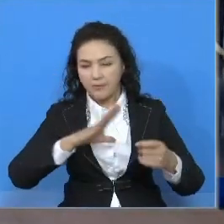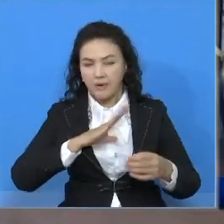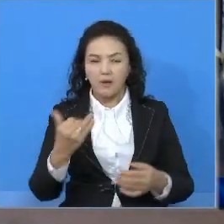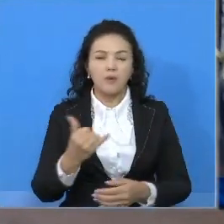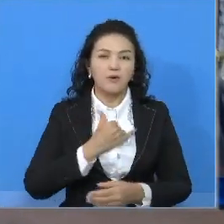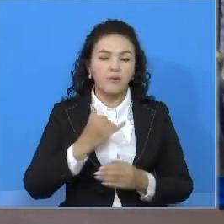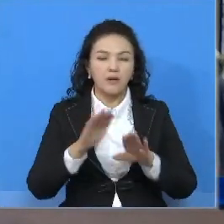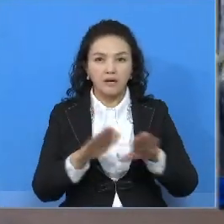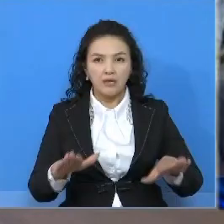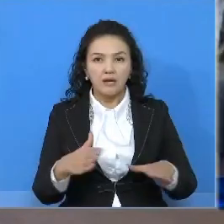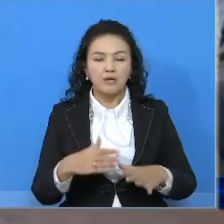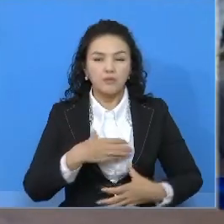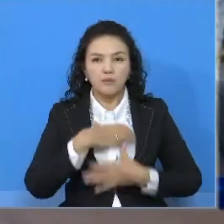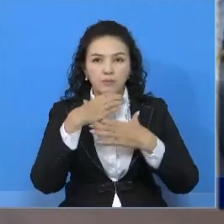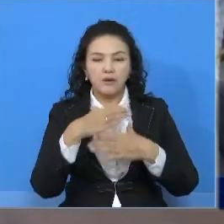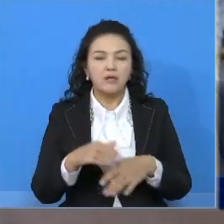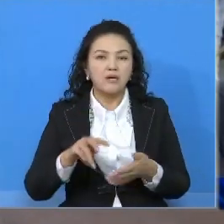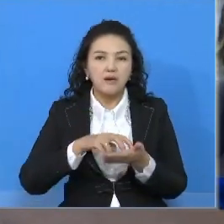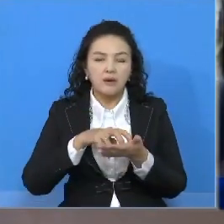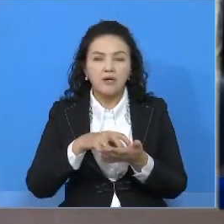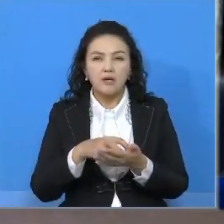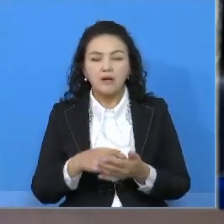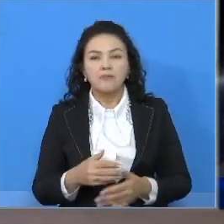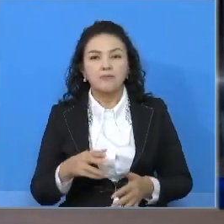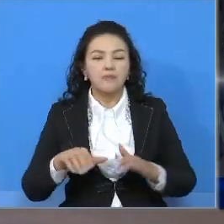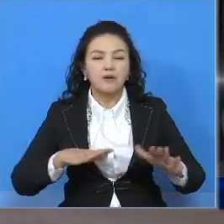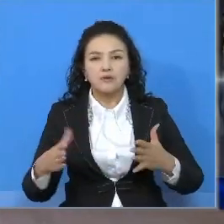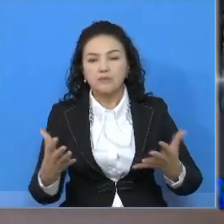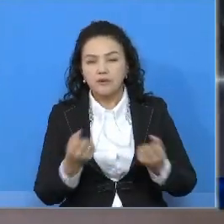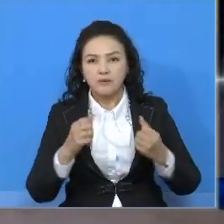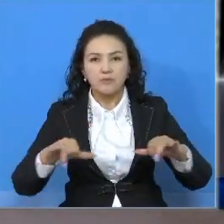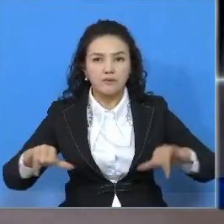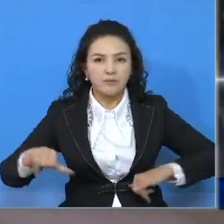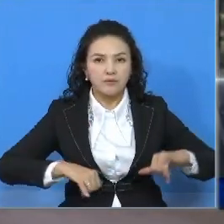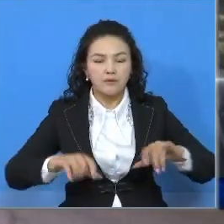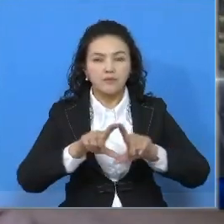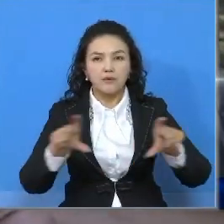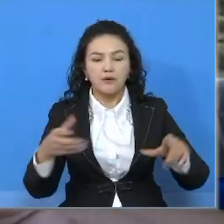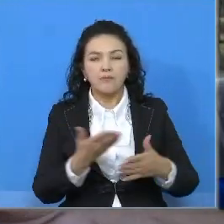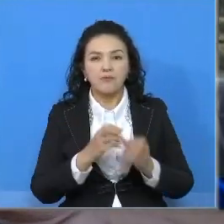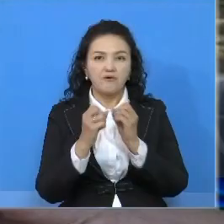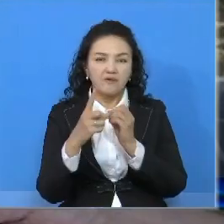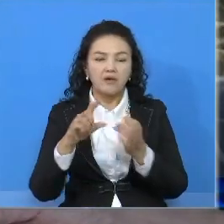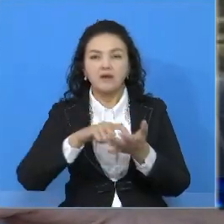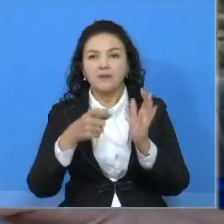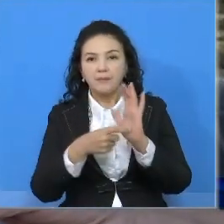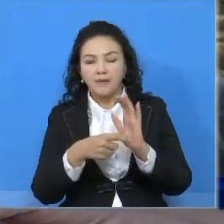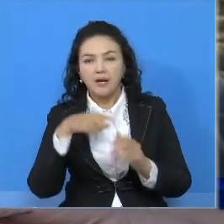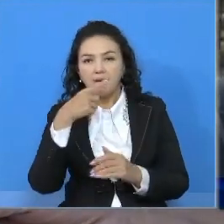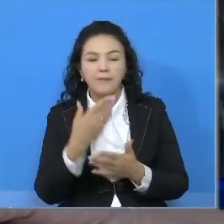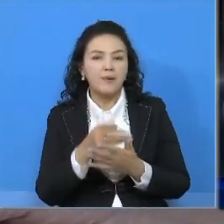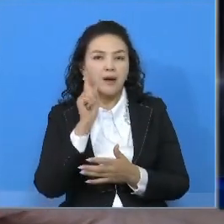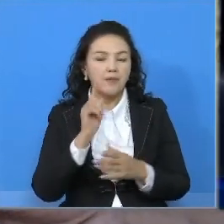У наших детей уже стресс. Почему не ловят хулиганов? Дети еще в школе, моя учится в 11 классе. Говорят,